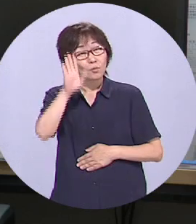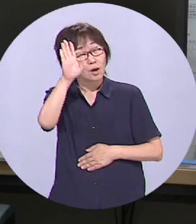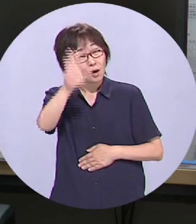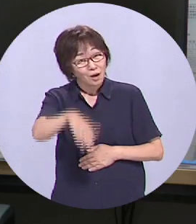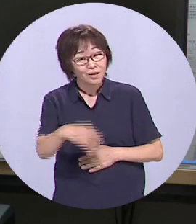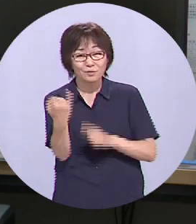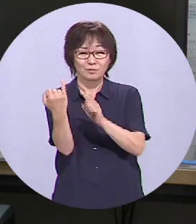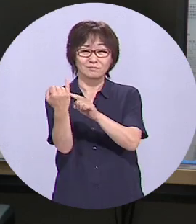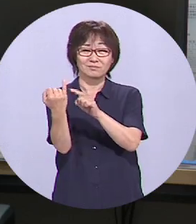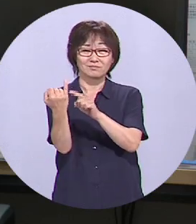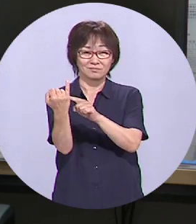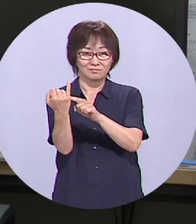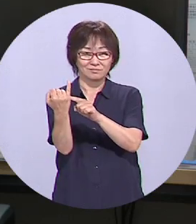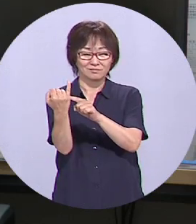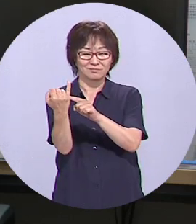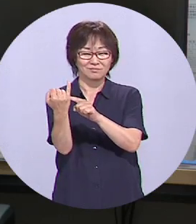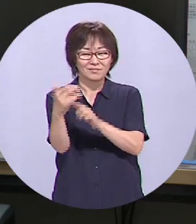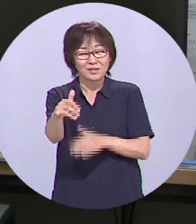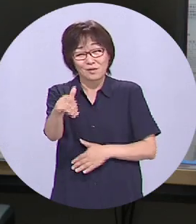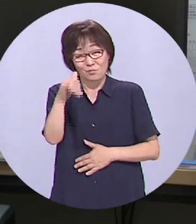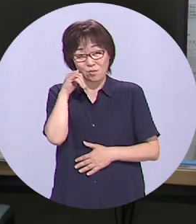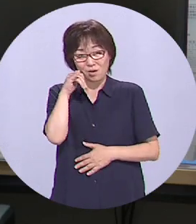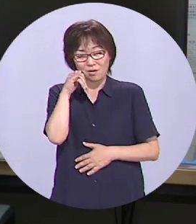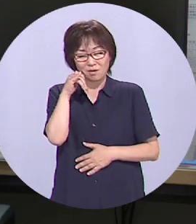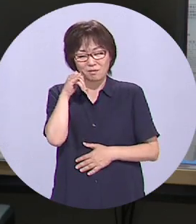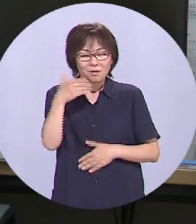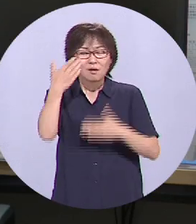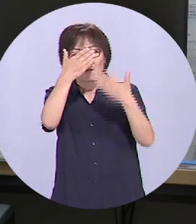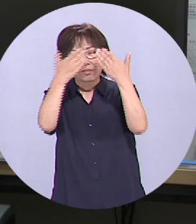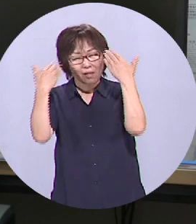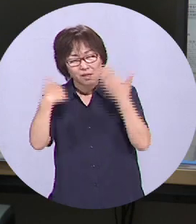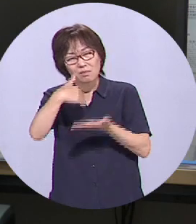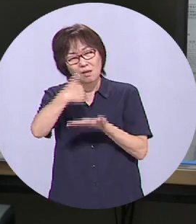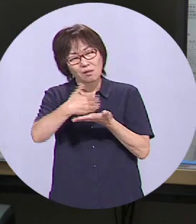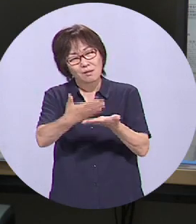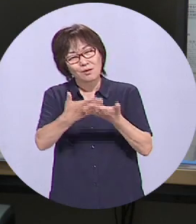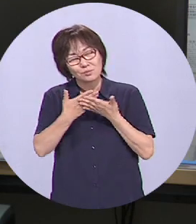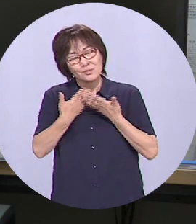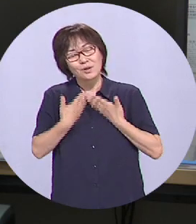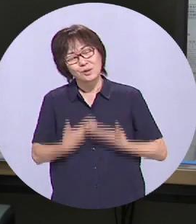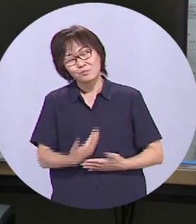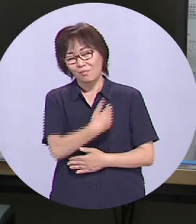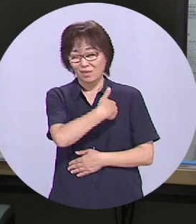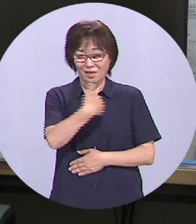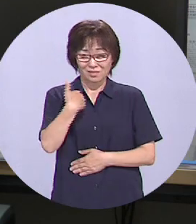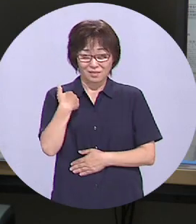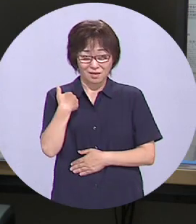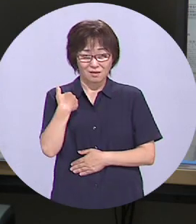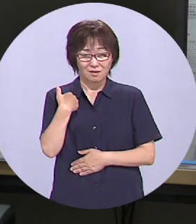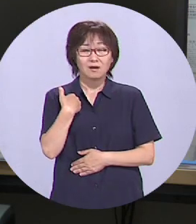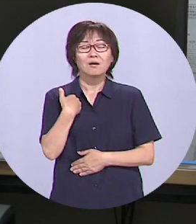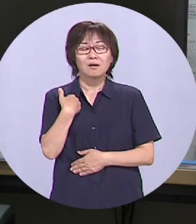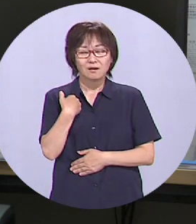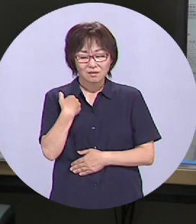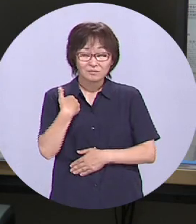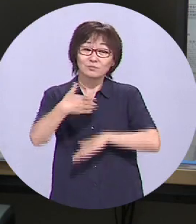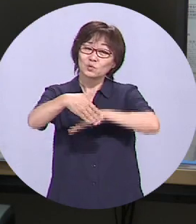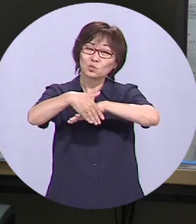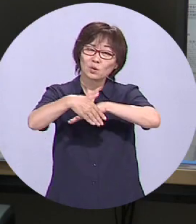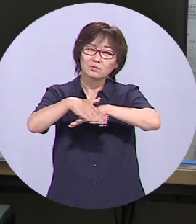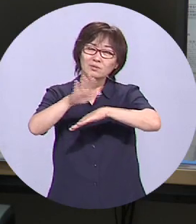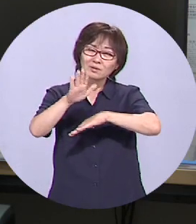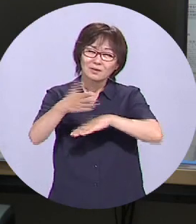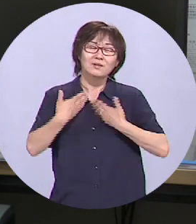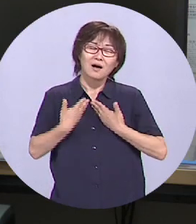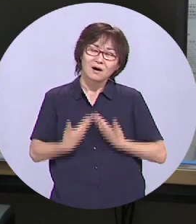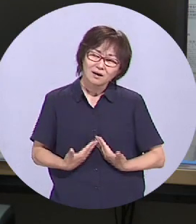方から丁寧な対応で落ち着くことができました。またそういった窓口があると安心